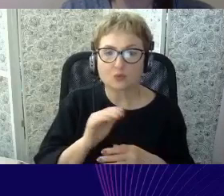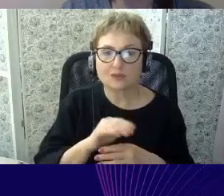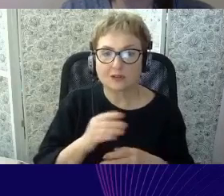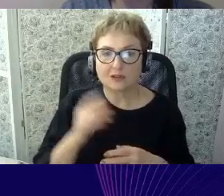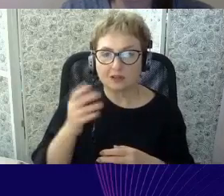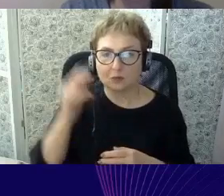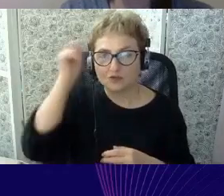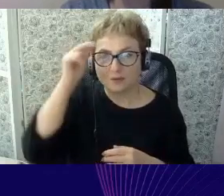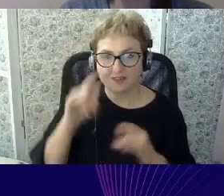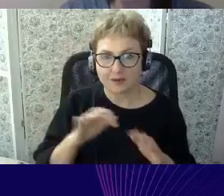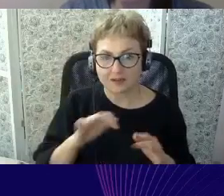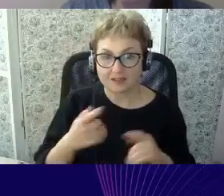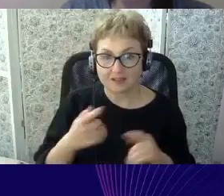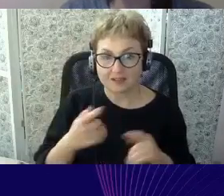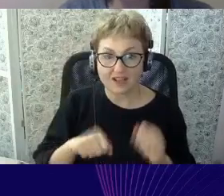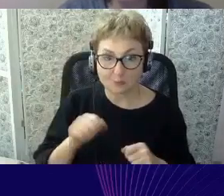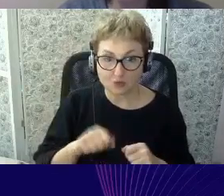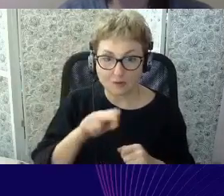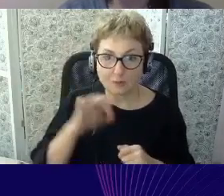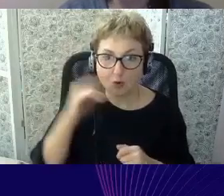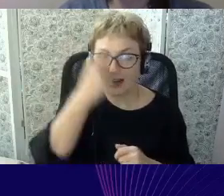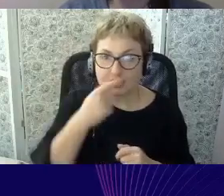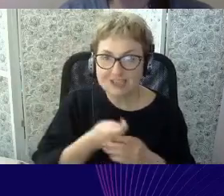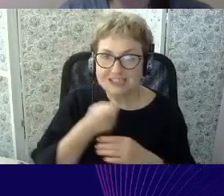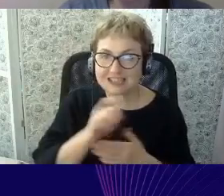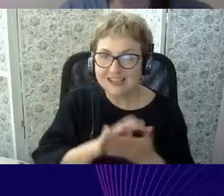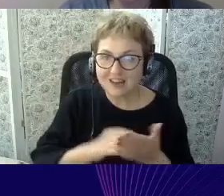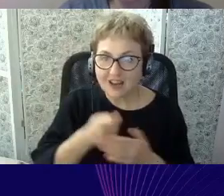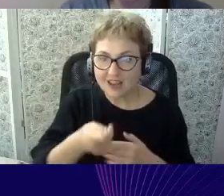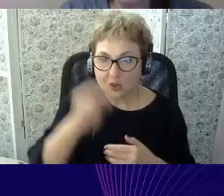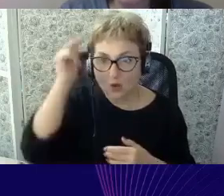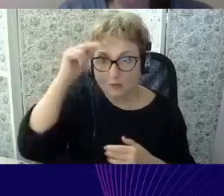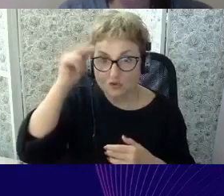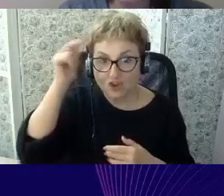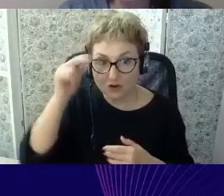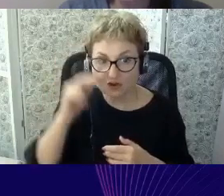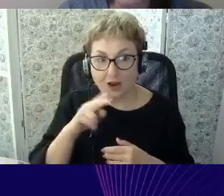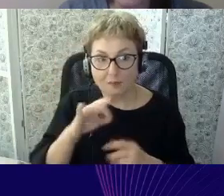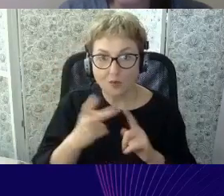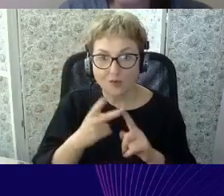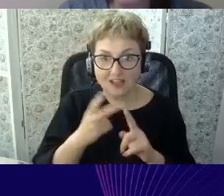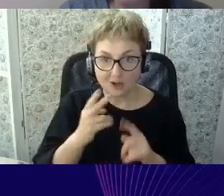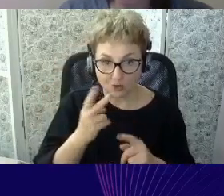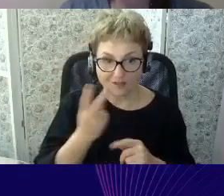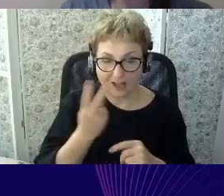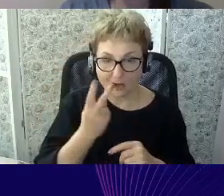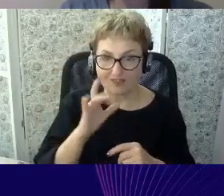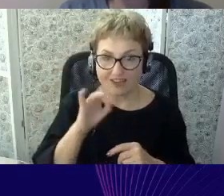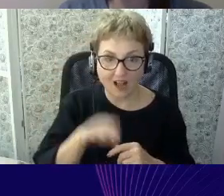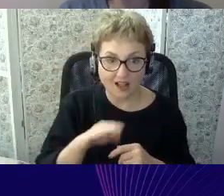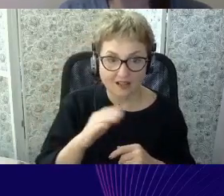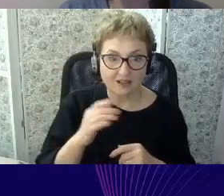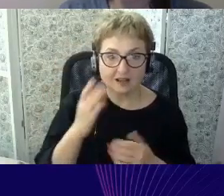организации учебного процесса. Это возможно по личному заявлению обучающегося. По второму варианту